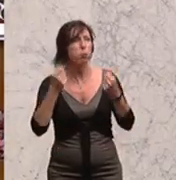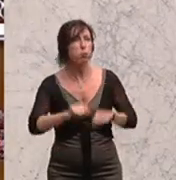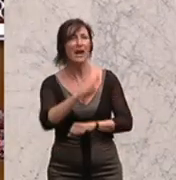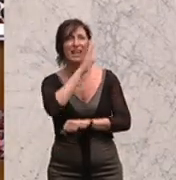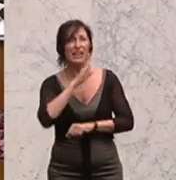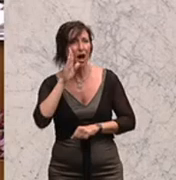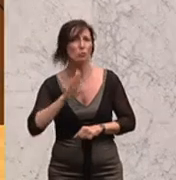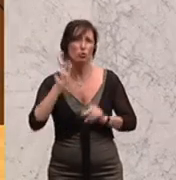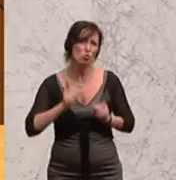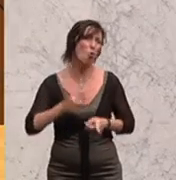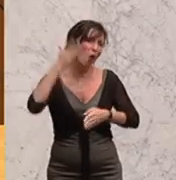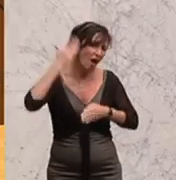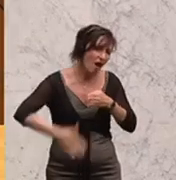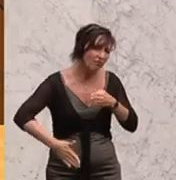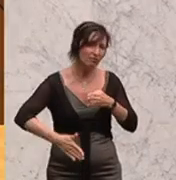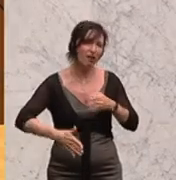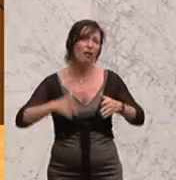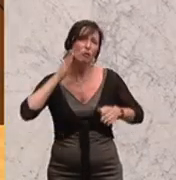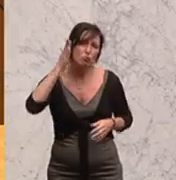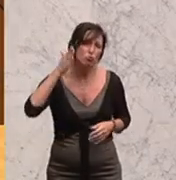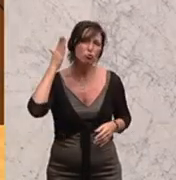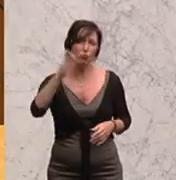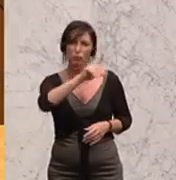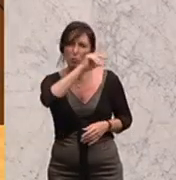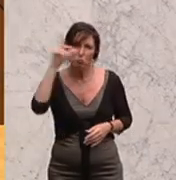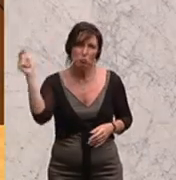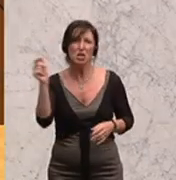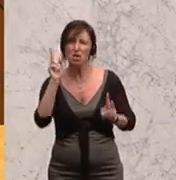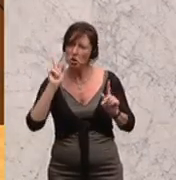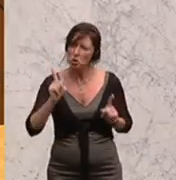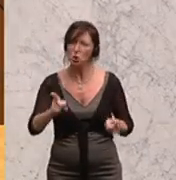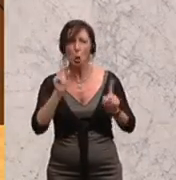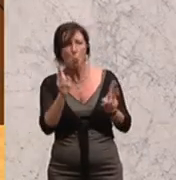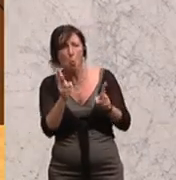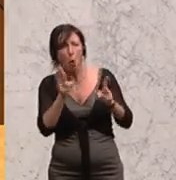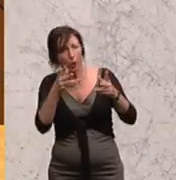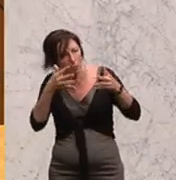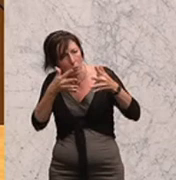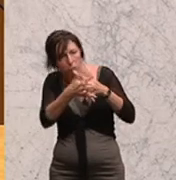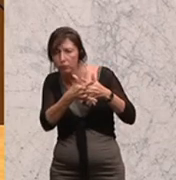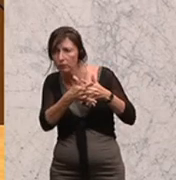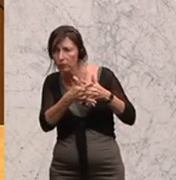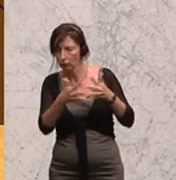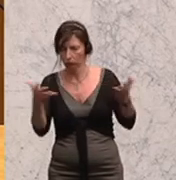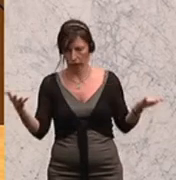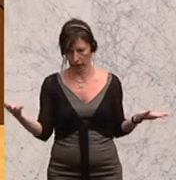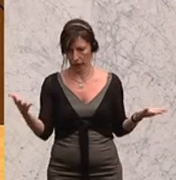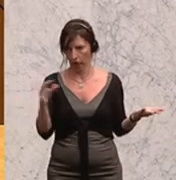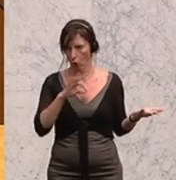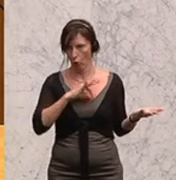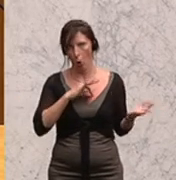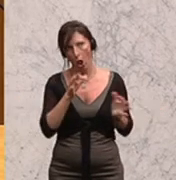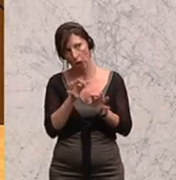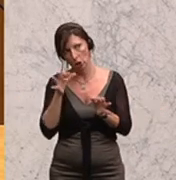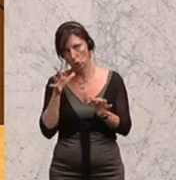Bankgeheimnis beenden, gläsernen Bürger zu schaffen, dann sage ich Ihnen, dann kann ich die Aussage des Herrn Kollegen